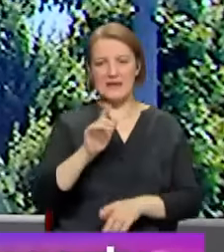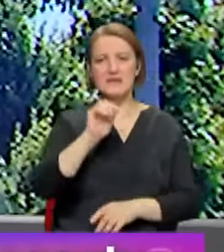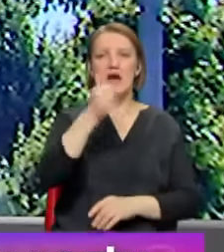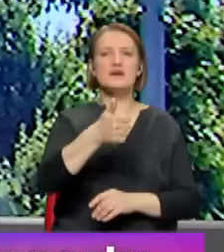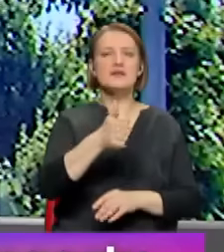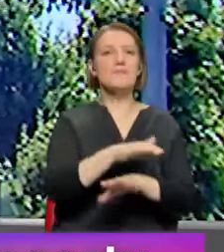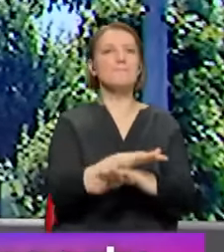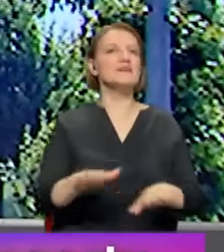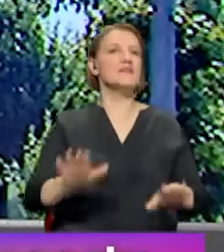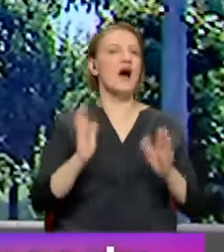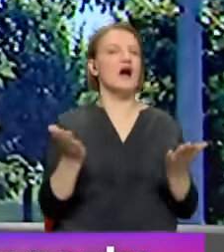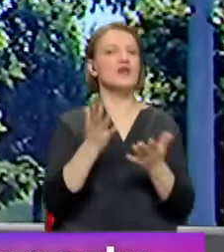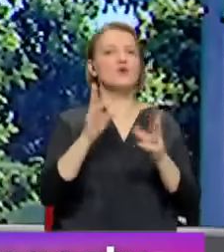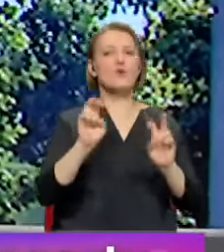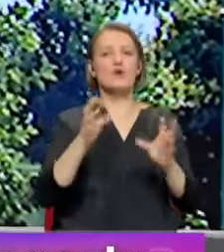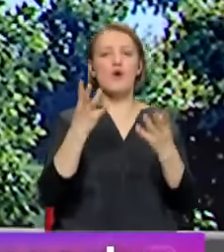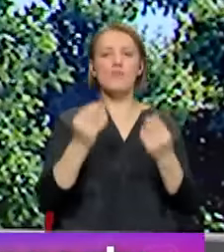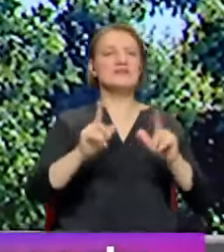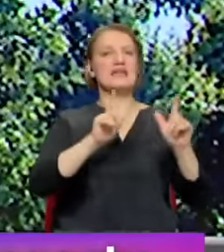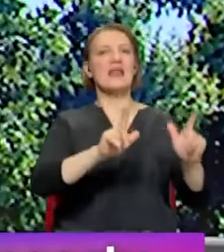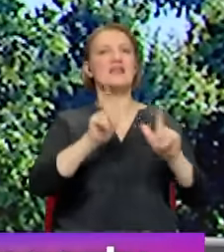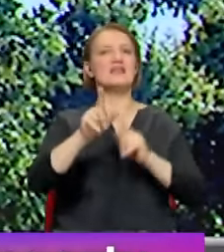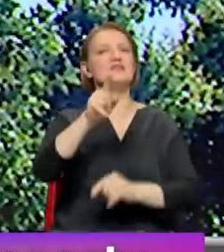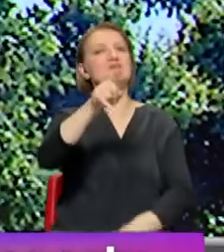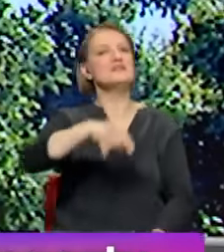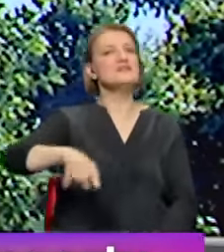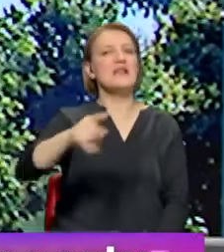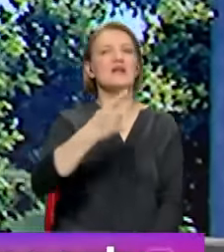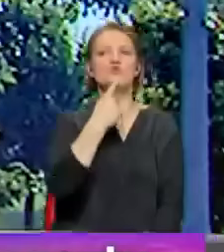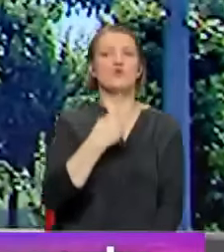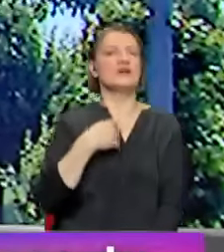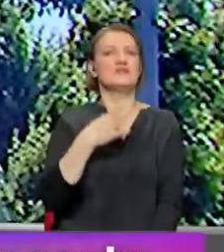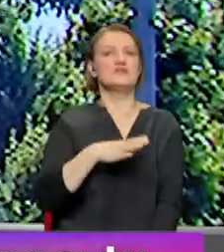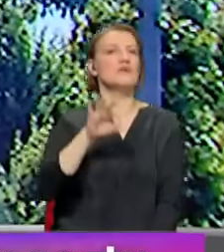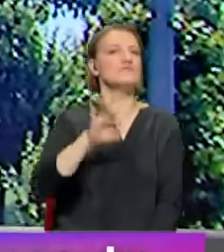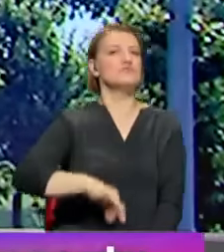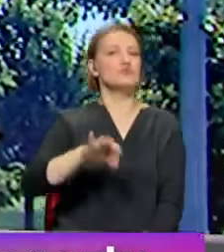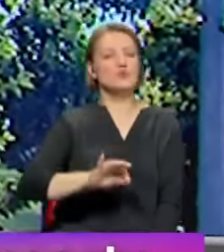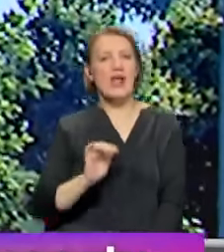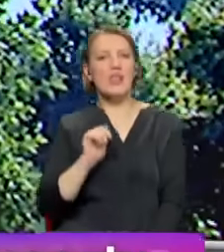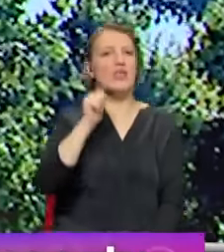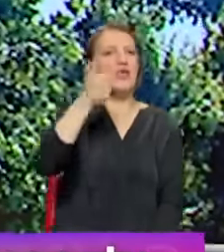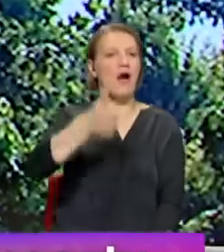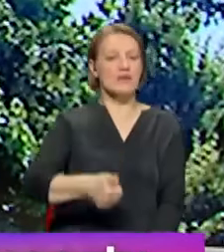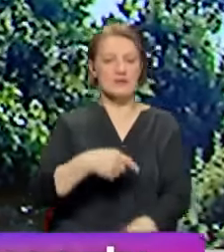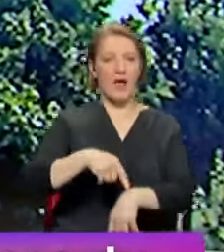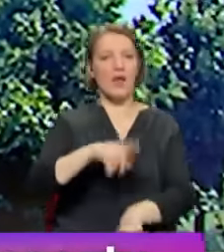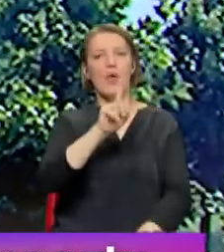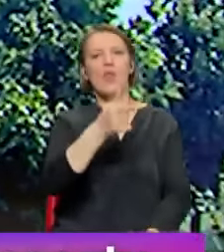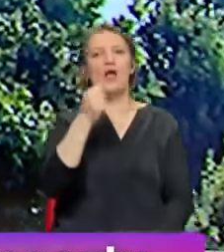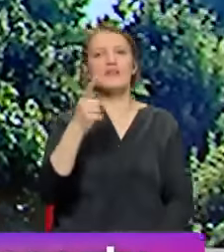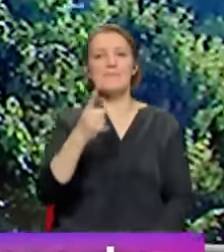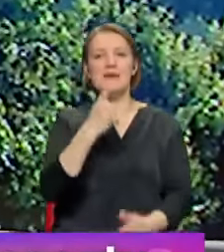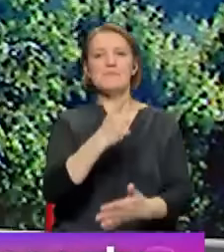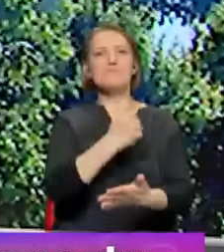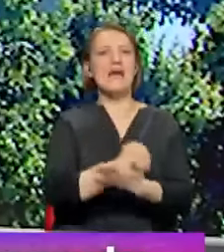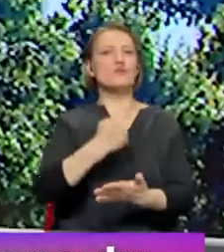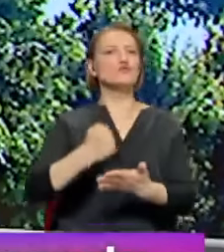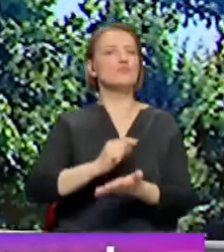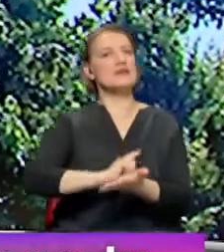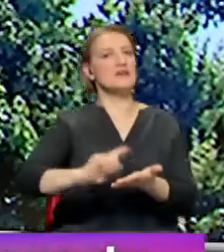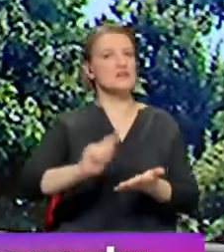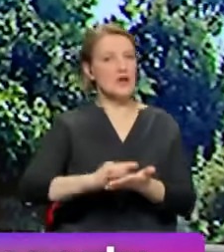Yarın masada hangi konuların olması gerektiğini sizler söyleyin istiyoruz. Bugünden yarına saat 16'ya bir mektup